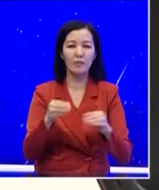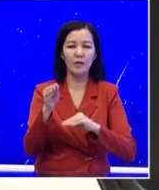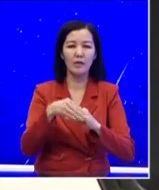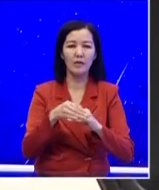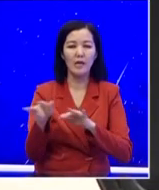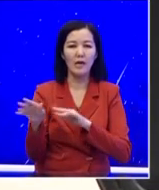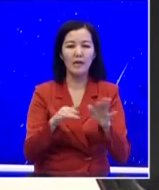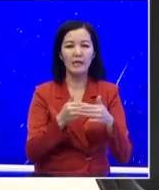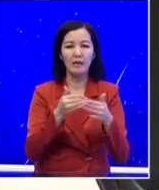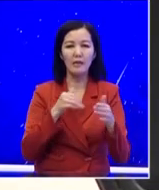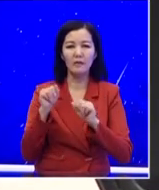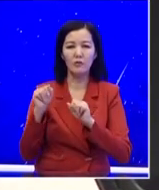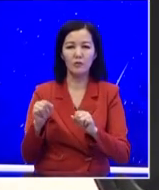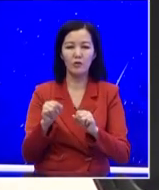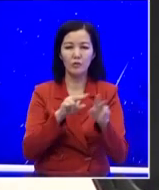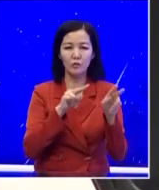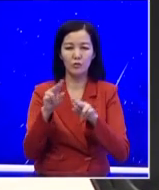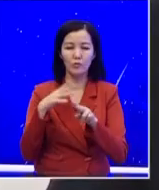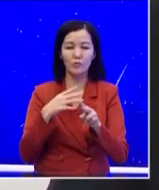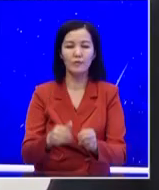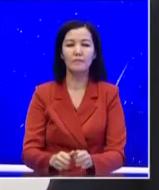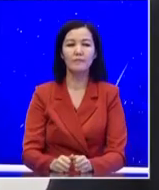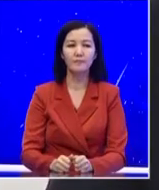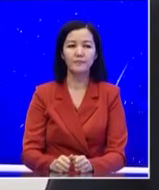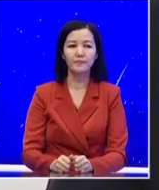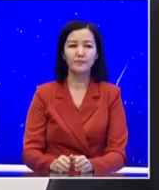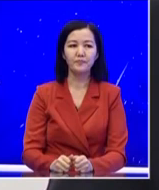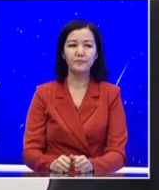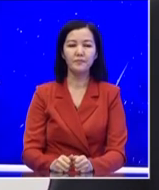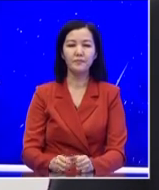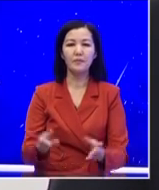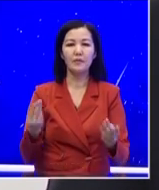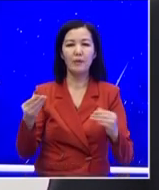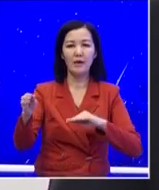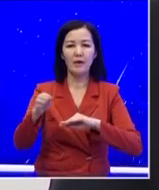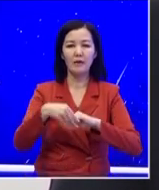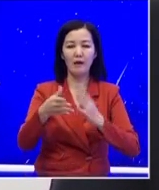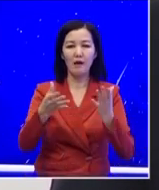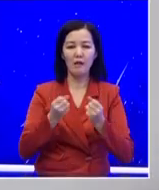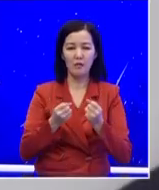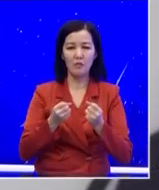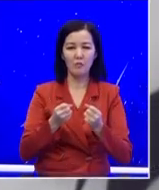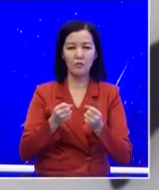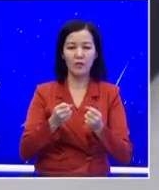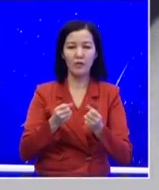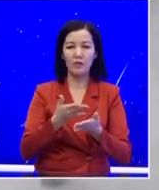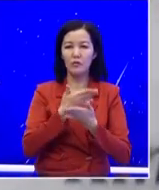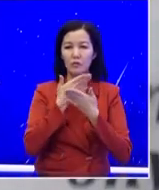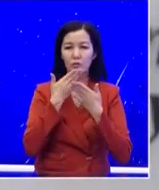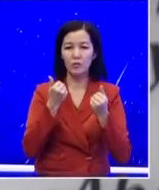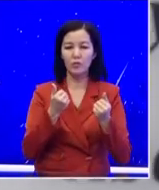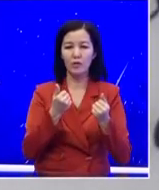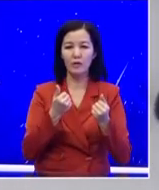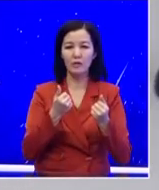қысты әрекеттердің алдын алу жұмысын жүргізуде. Паралу қазіргі уақытқа жоқ, ондай кездескен жоқ. Жеке құрам,